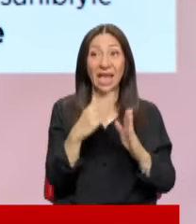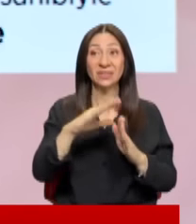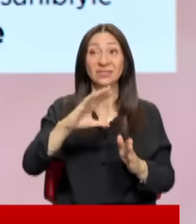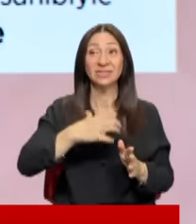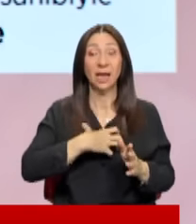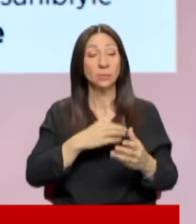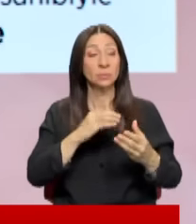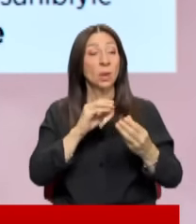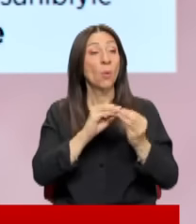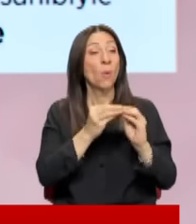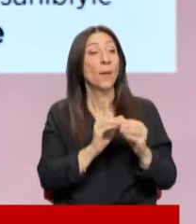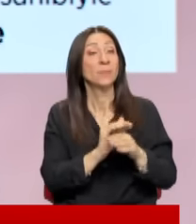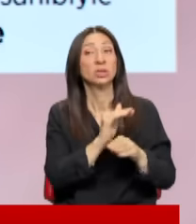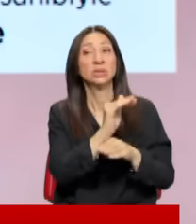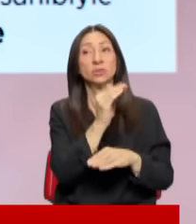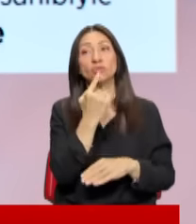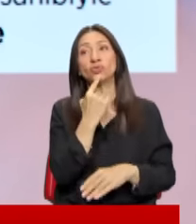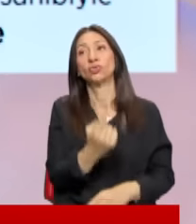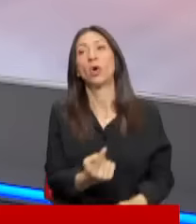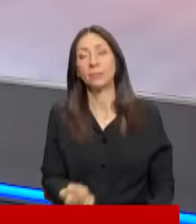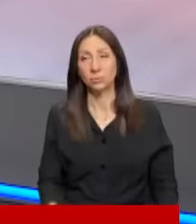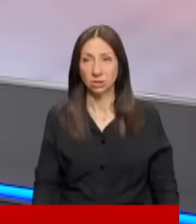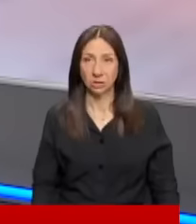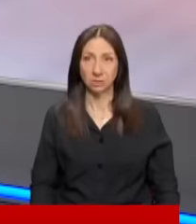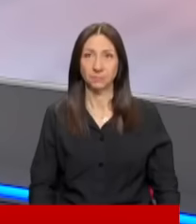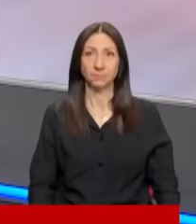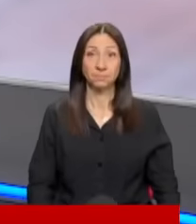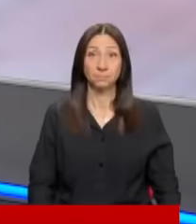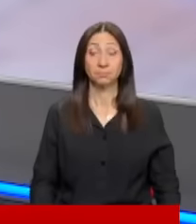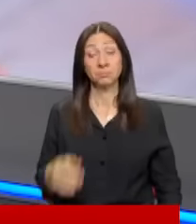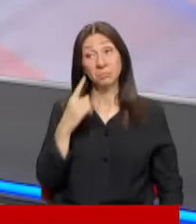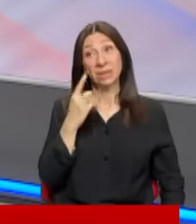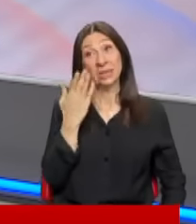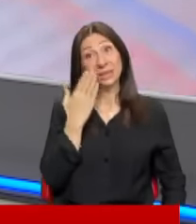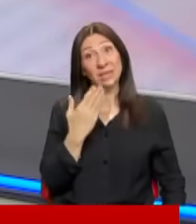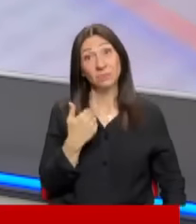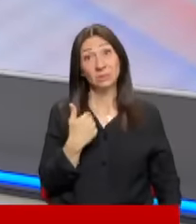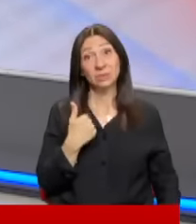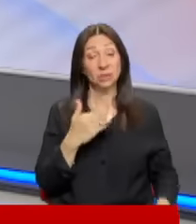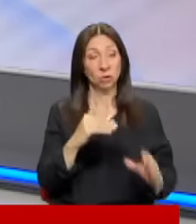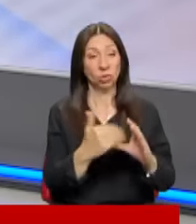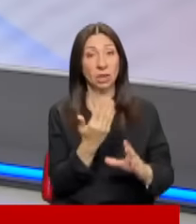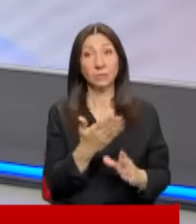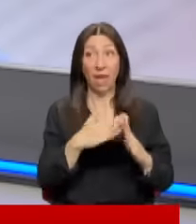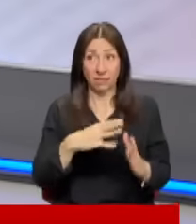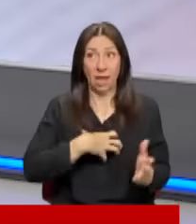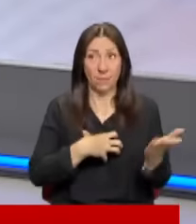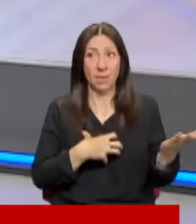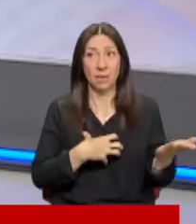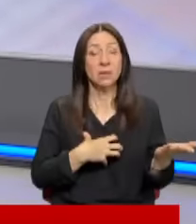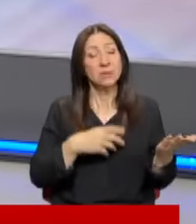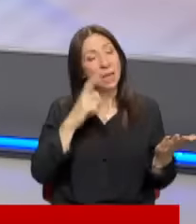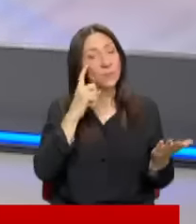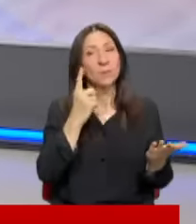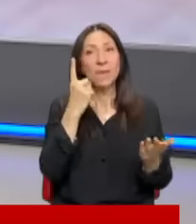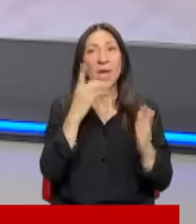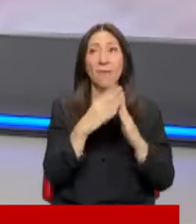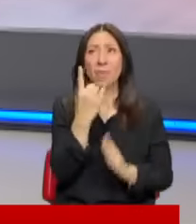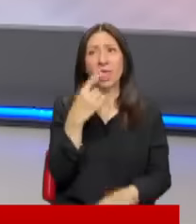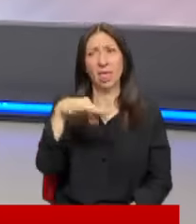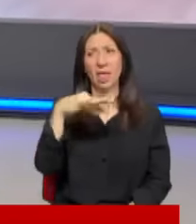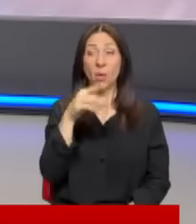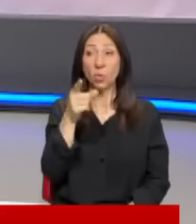%49,2 ev sahibiyle sorun yaşadığını belirtiyormuş. Bakın izleyicimiz bizim göndermiş ev sahibi. Muhtemelen bir tane de evi